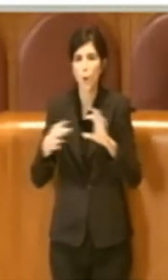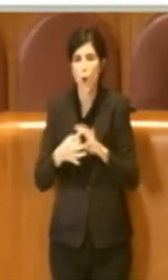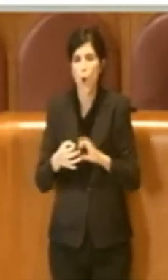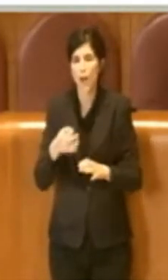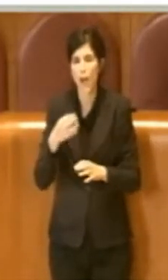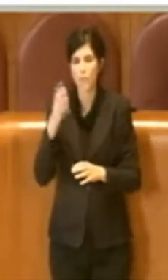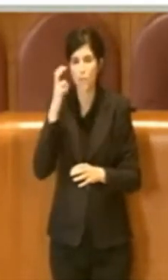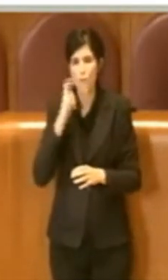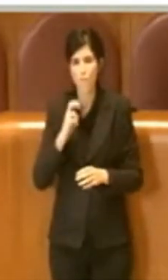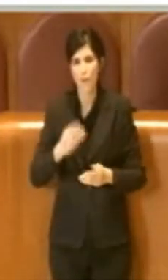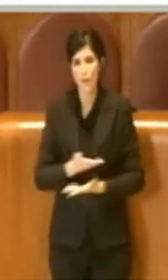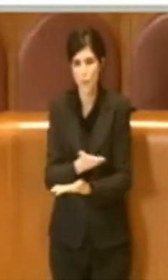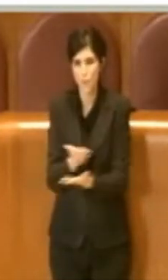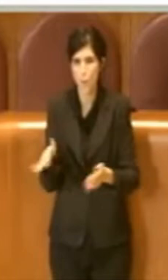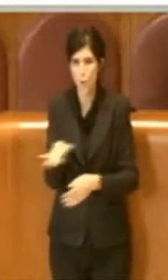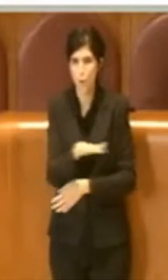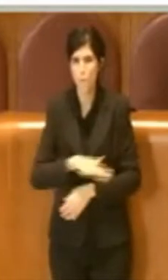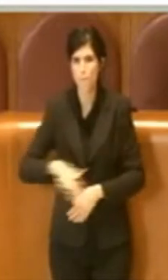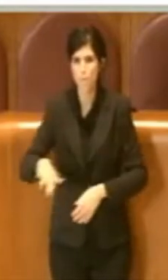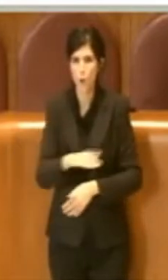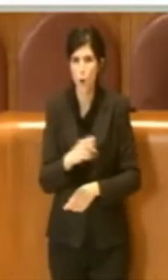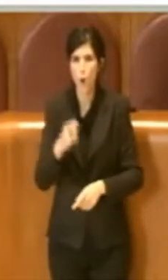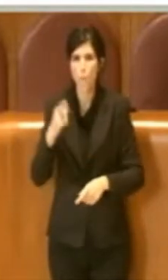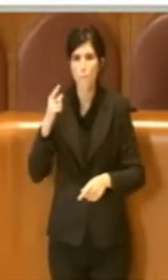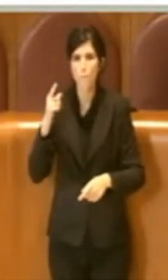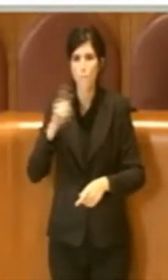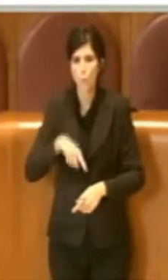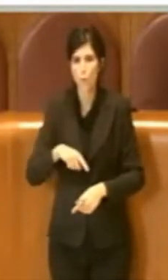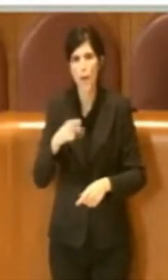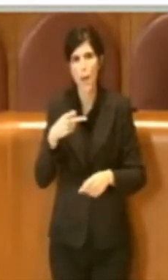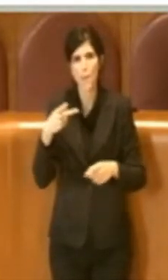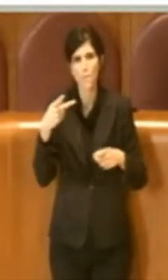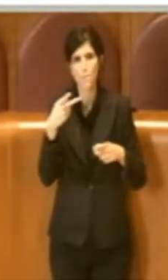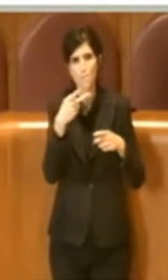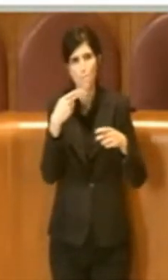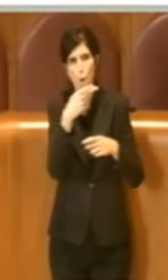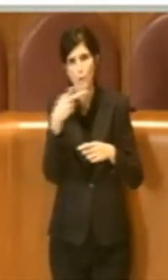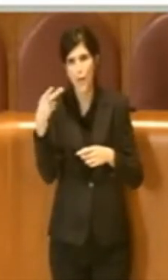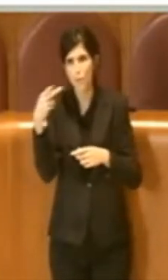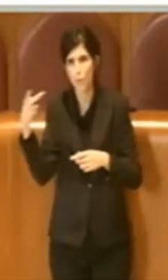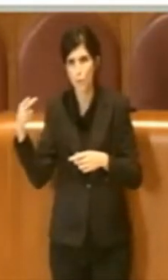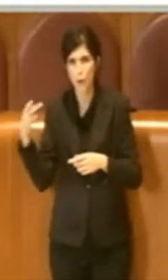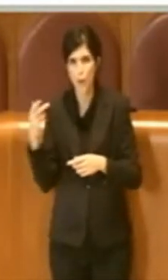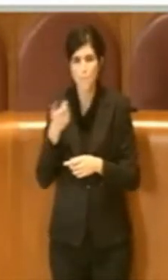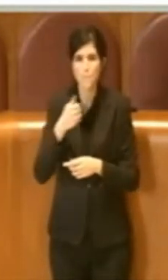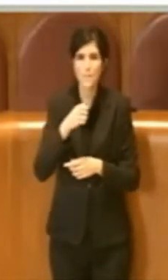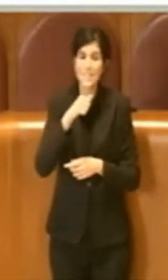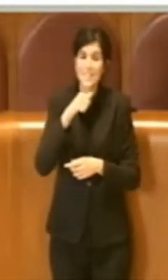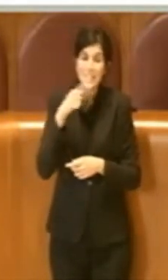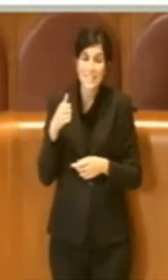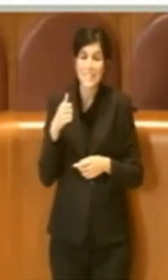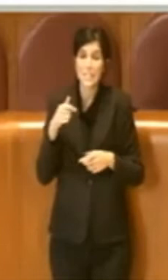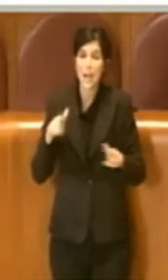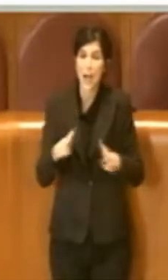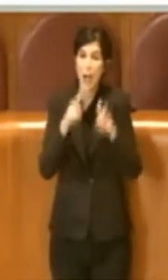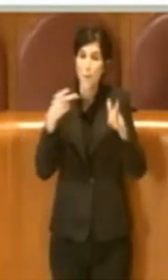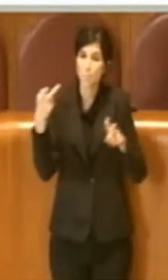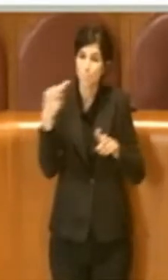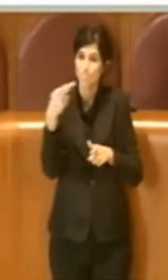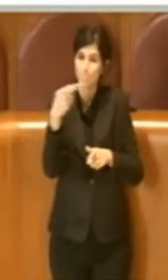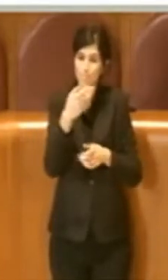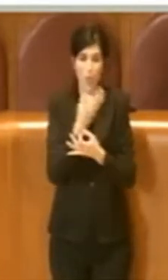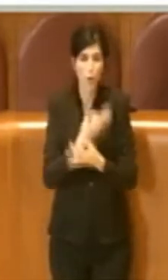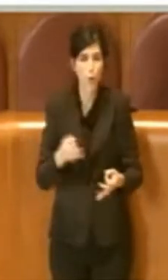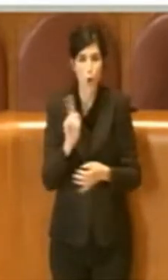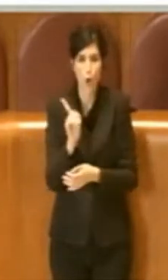del verde pubblico e anche sulle potature, perché ricordiamo che quando avvengono delle potature in modo non proprio corretto, perciò in modo